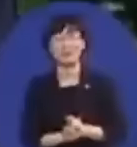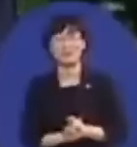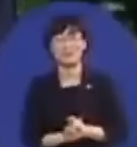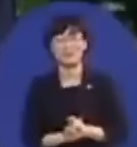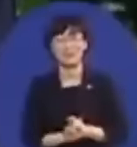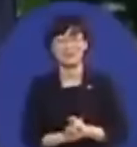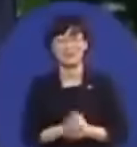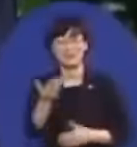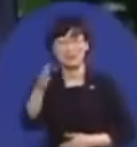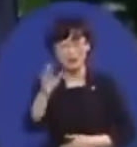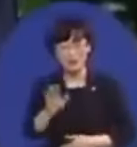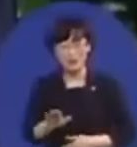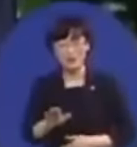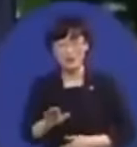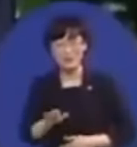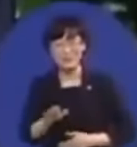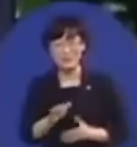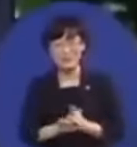그런데